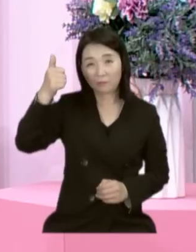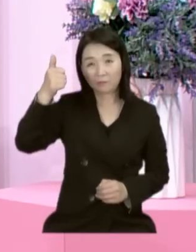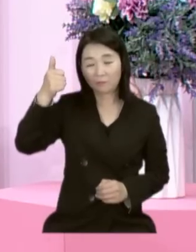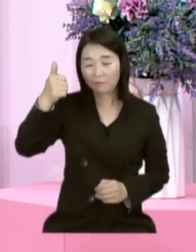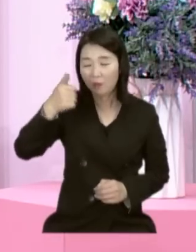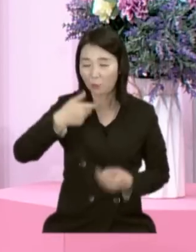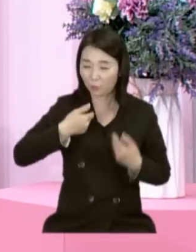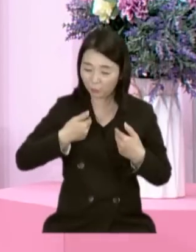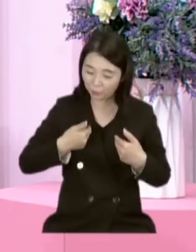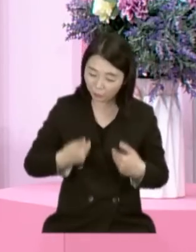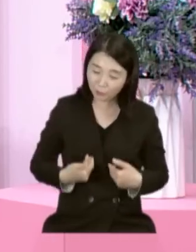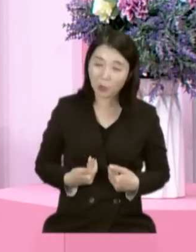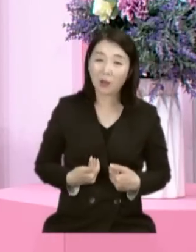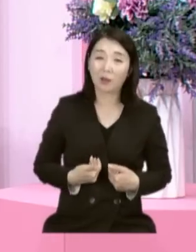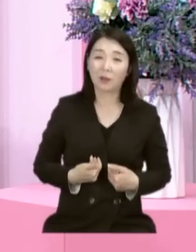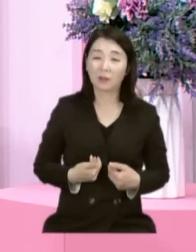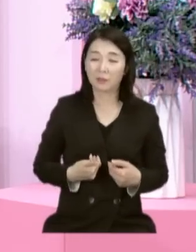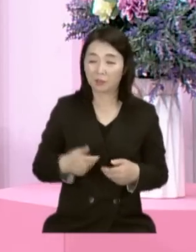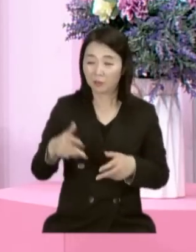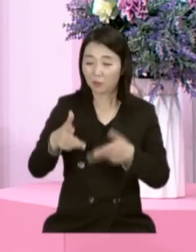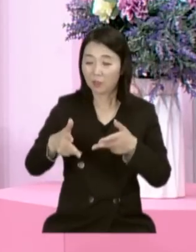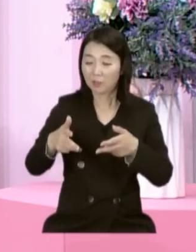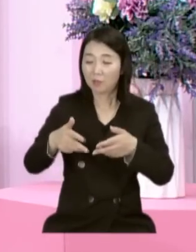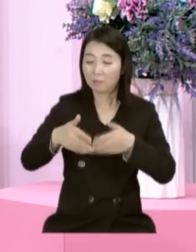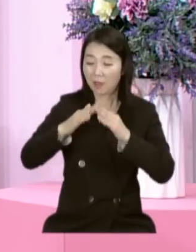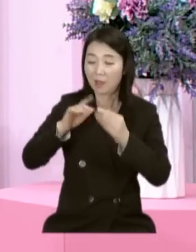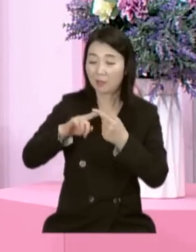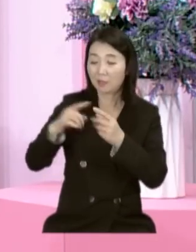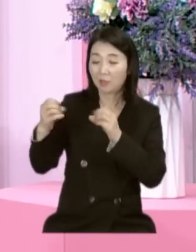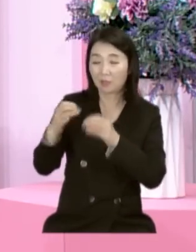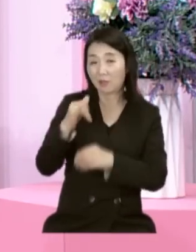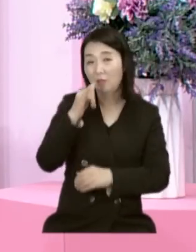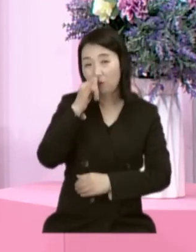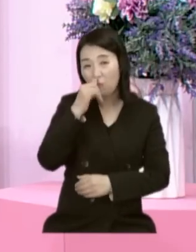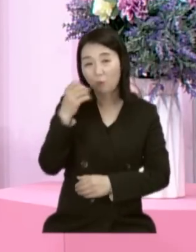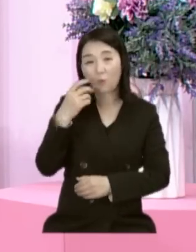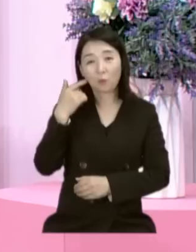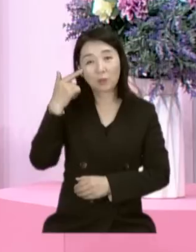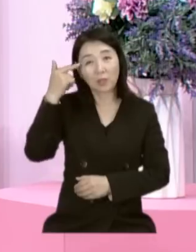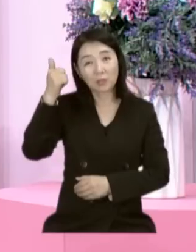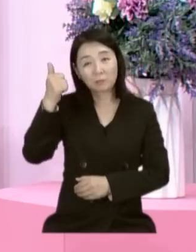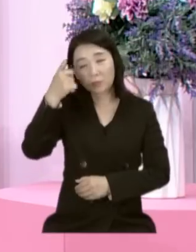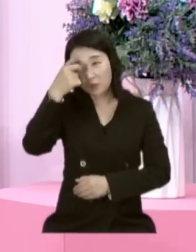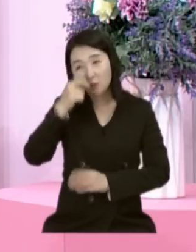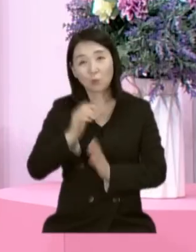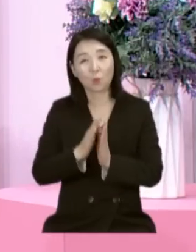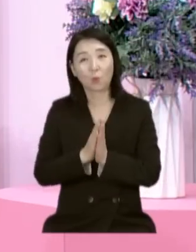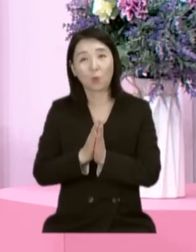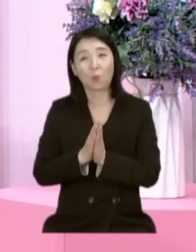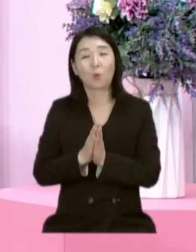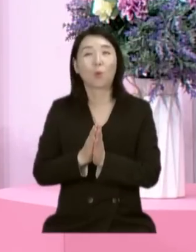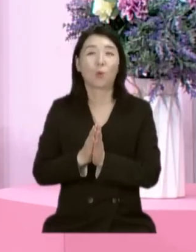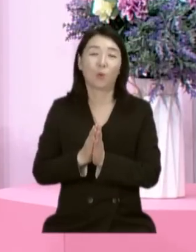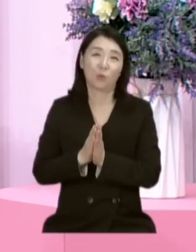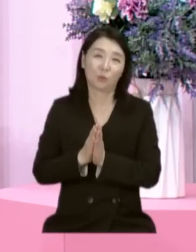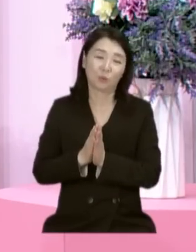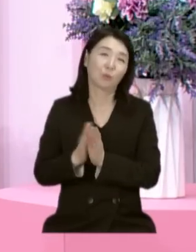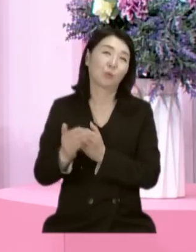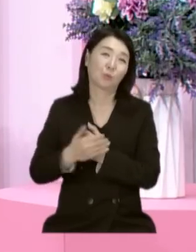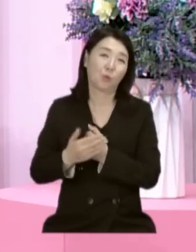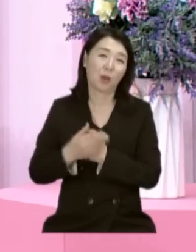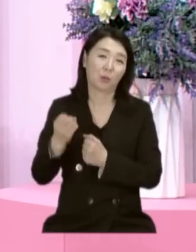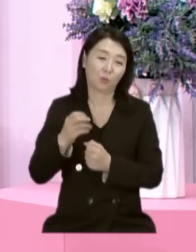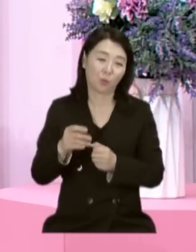이제 진지하게 창업에 대해서 의논도 나누고 또 목사님께서 좀 기도도 또 해주시고